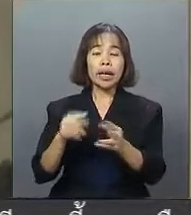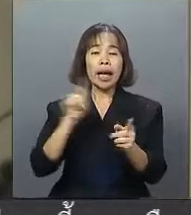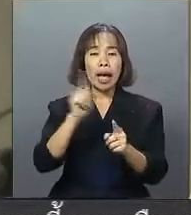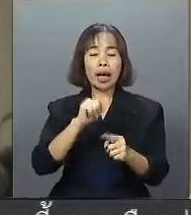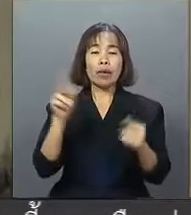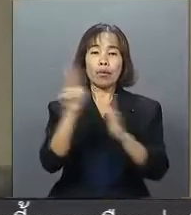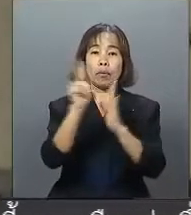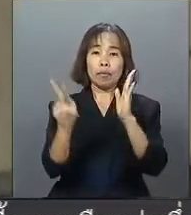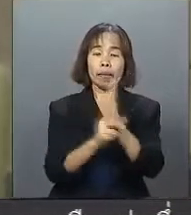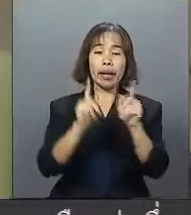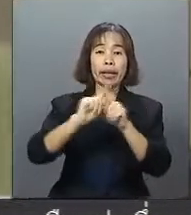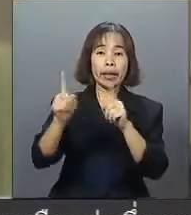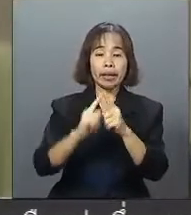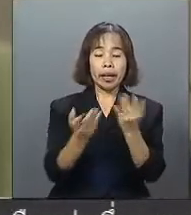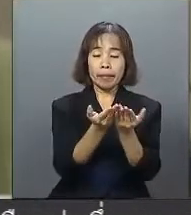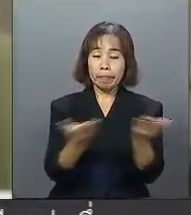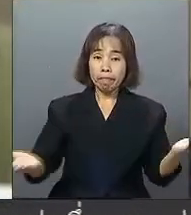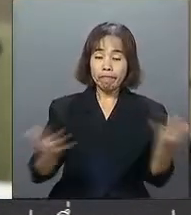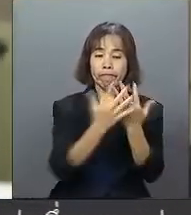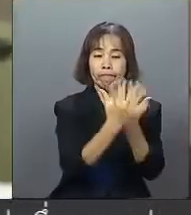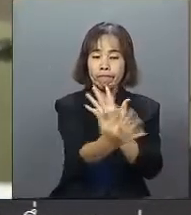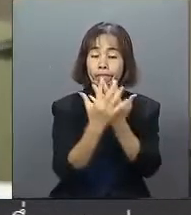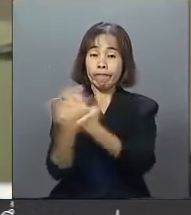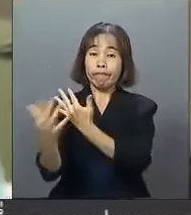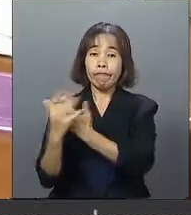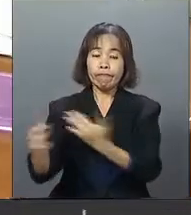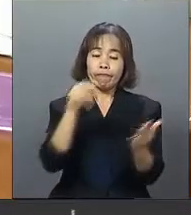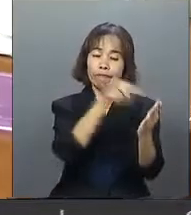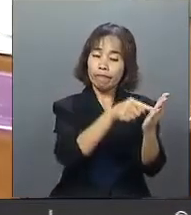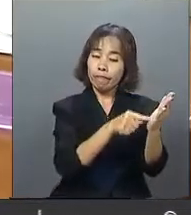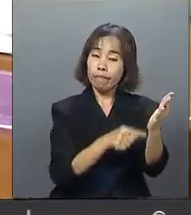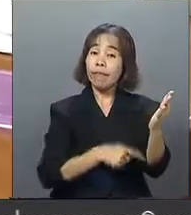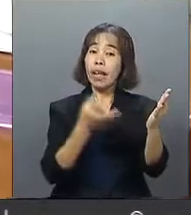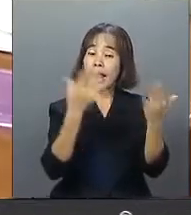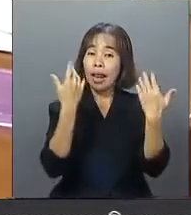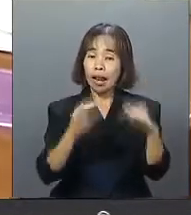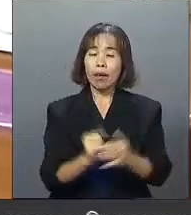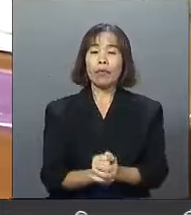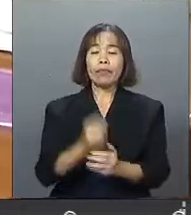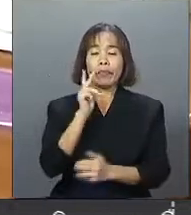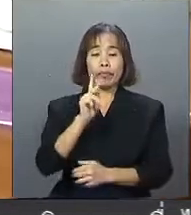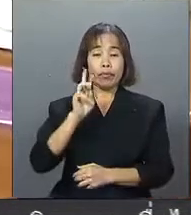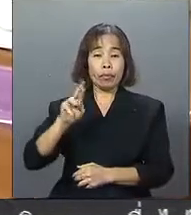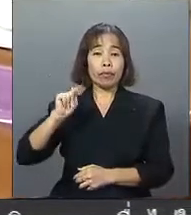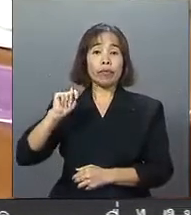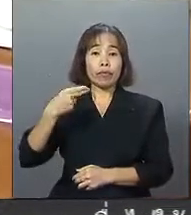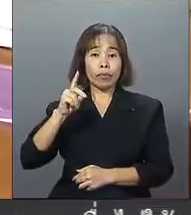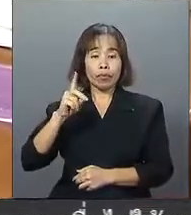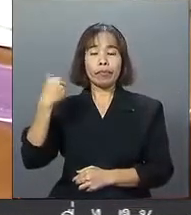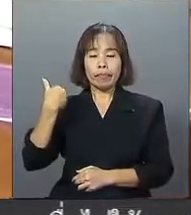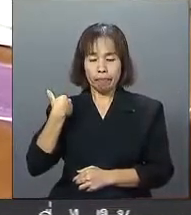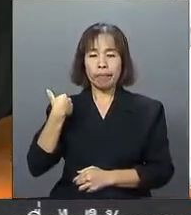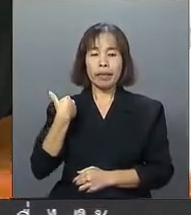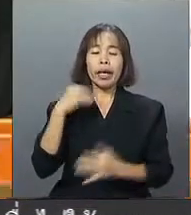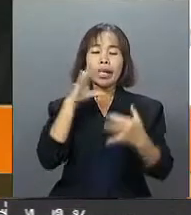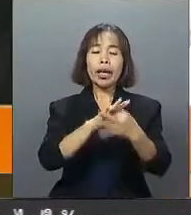เห็นตามบทบัญญัติของรัฐธรรมนูญปี2560แล้วกรท.เปิดรับฟังความเห็นของผู้ที่เกี่ยวข้องเพื่อนำ